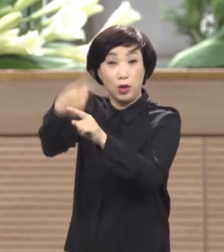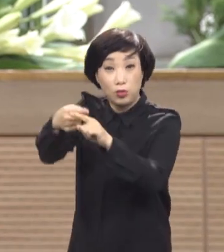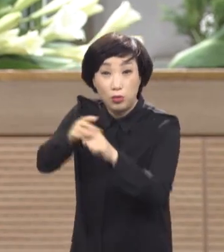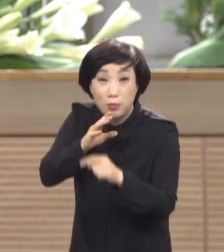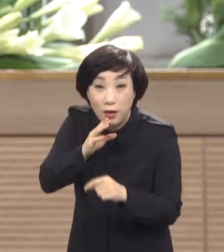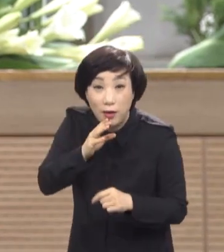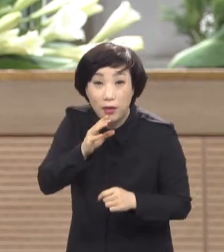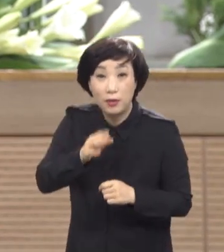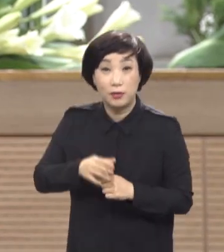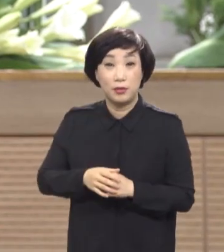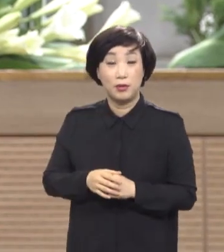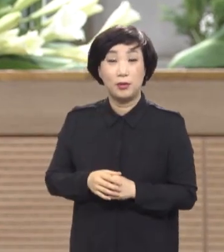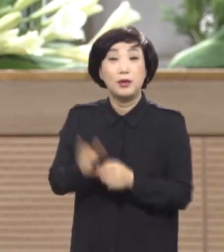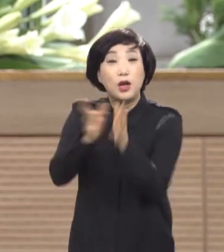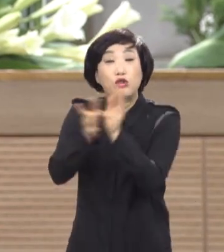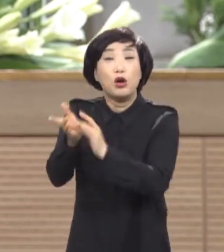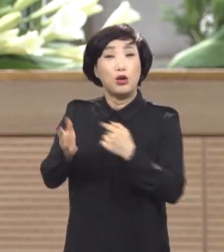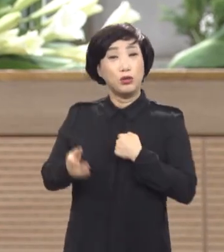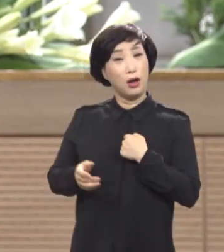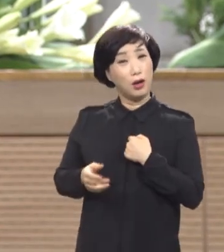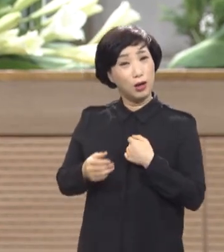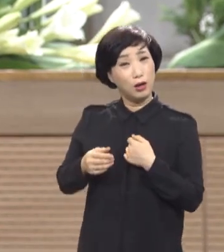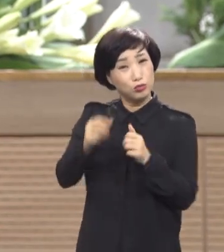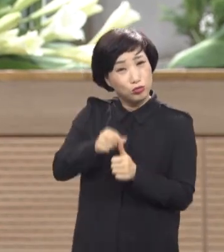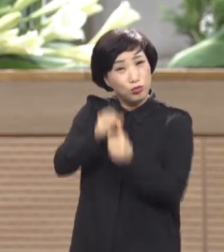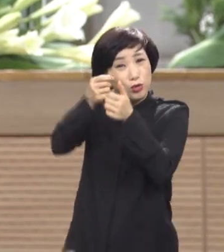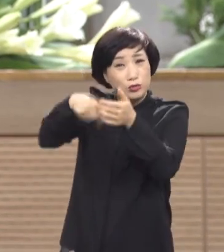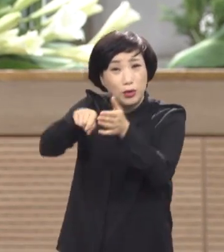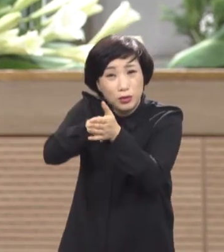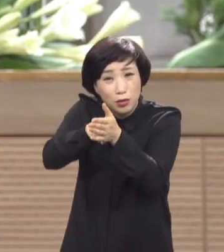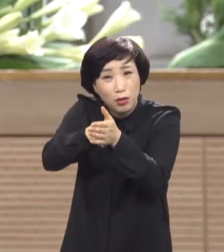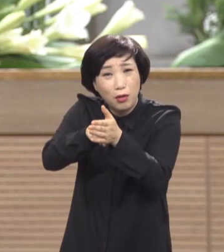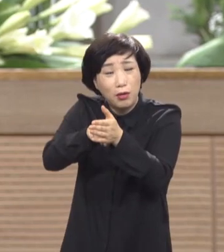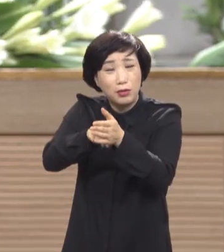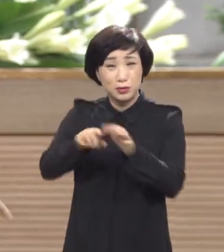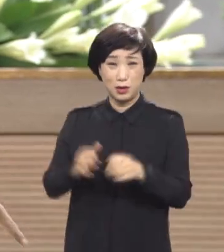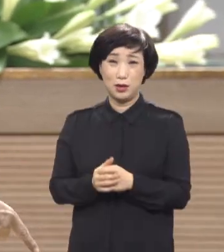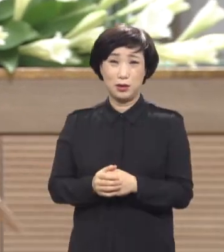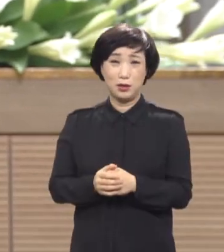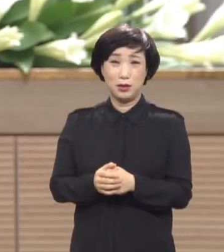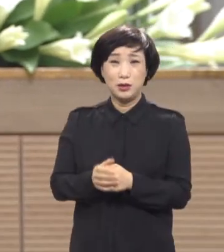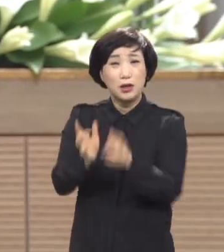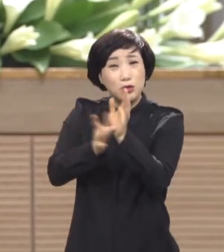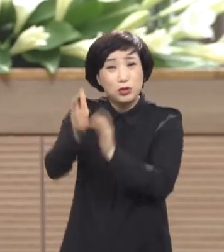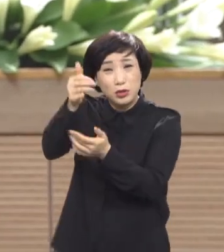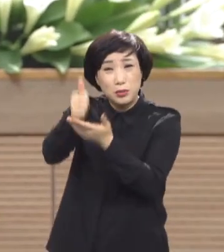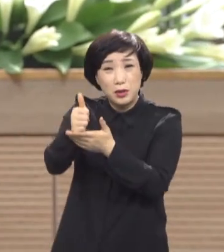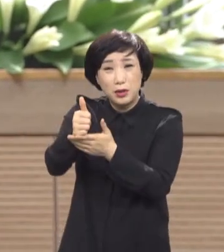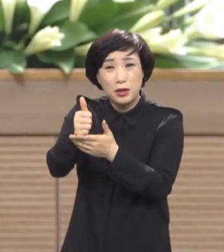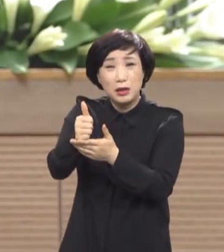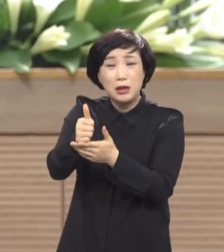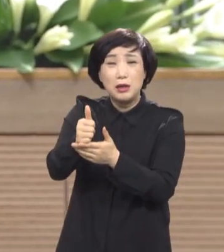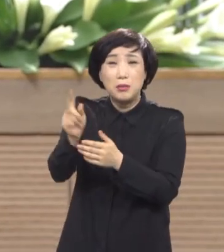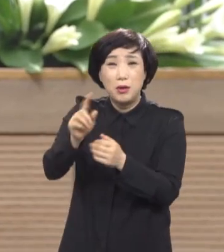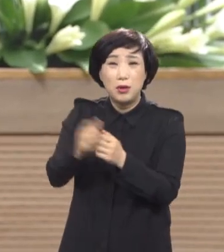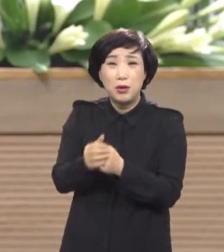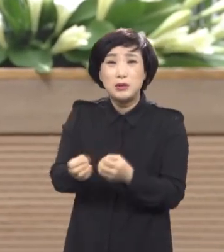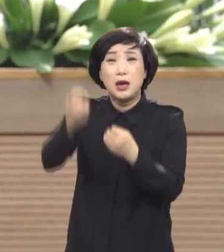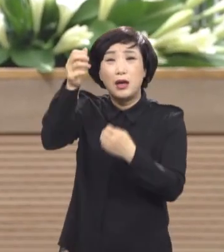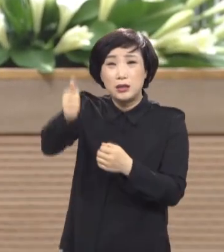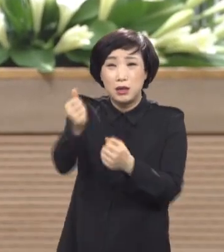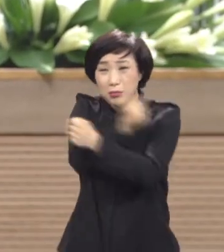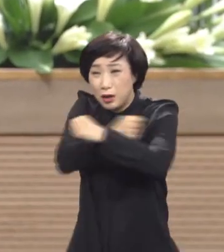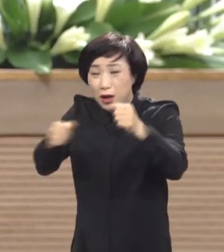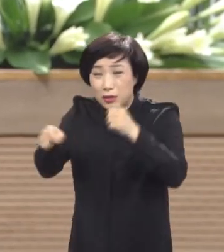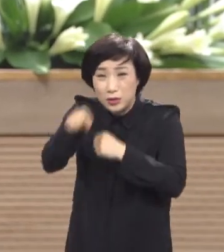그분이 나 같은 거 살리려고 아니 가야바에 뜰에서 그 조잡스러운